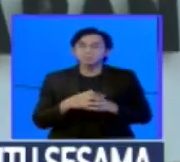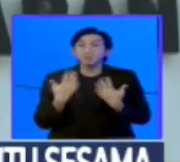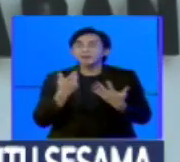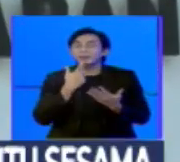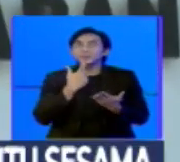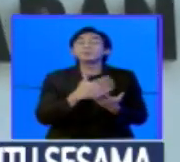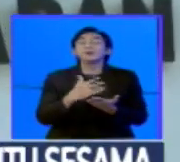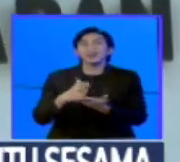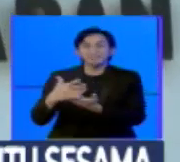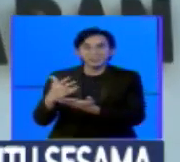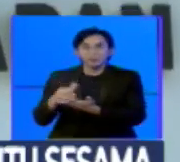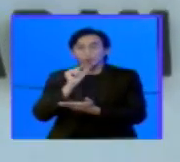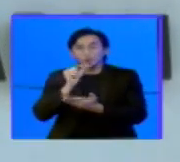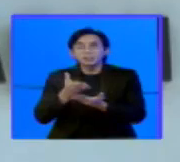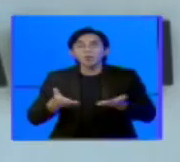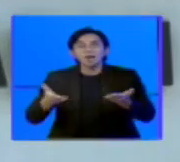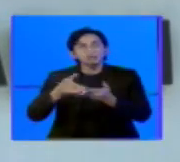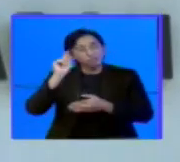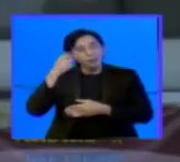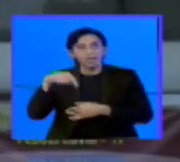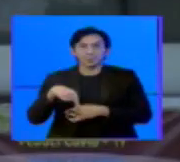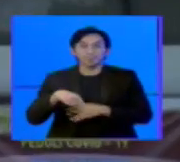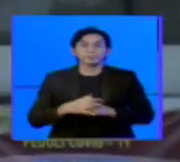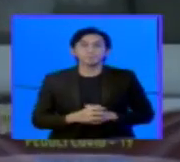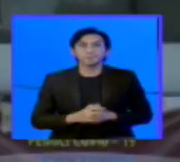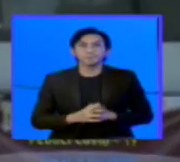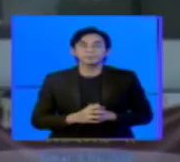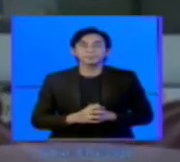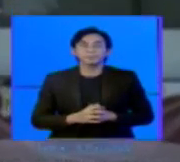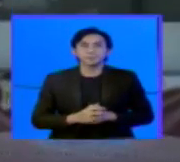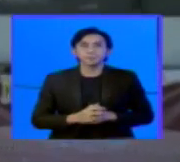virus corona. Dari Bantul, Yogyakarta, Trisna Purwoko, iNews, melaporkan.